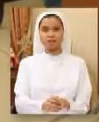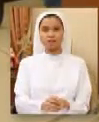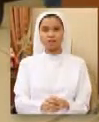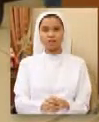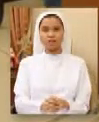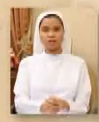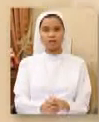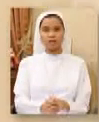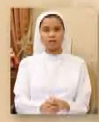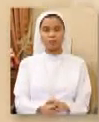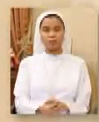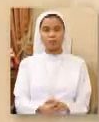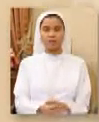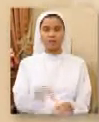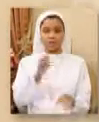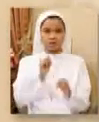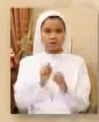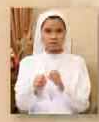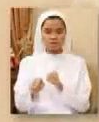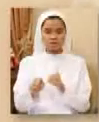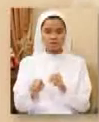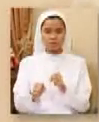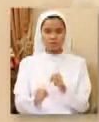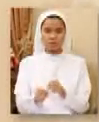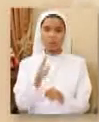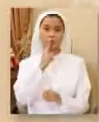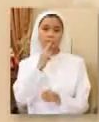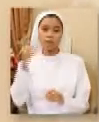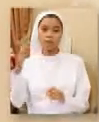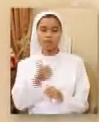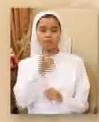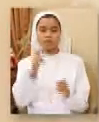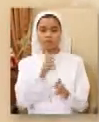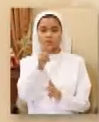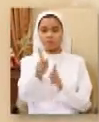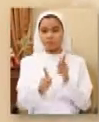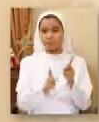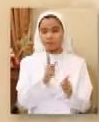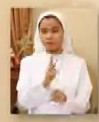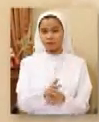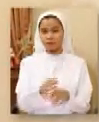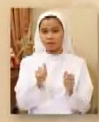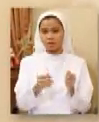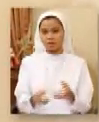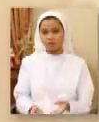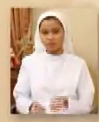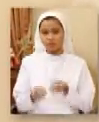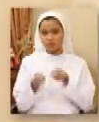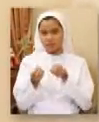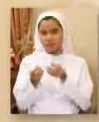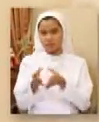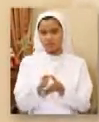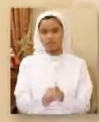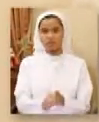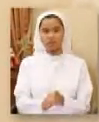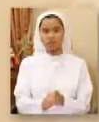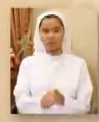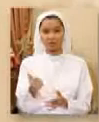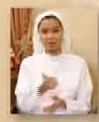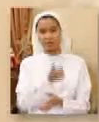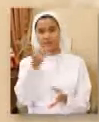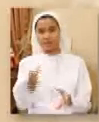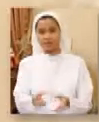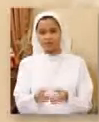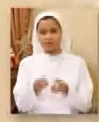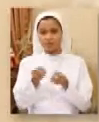yan. Yes. So yun, yung mga pledges, ganyan. Merong iba mga outright solicitation, nabibigay